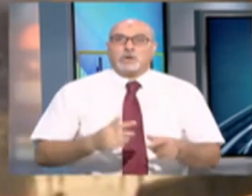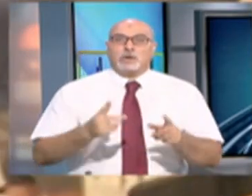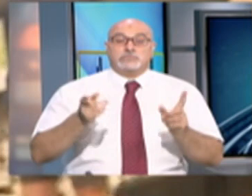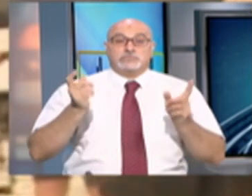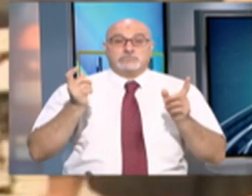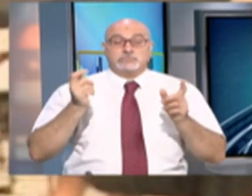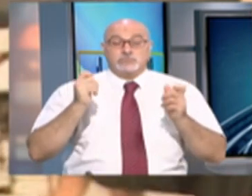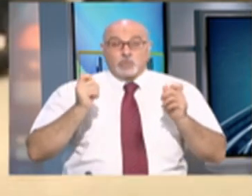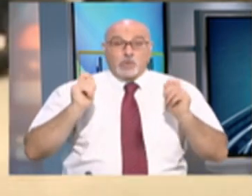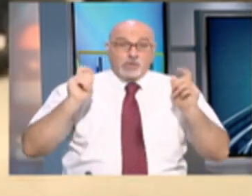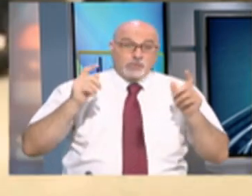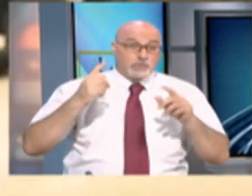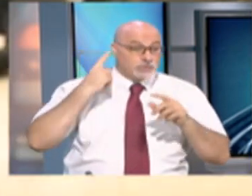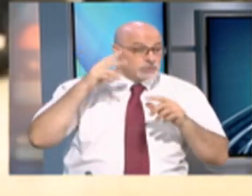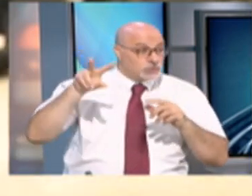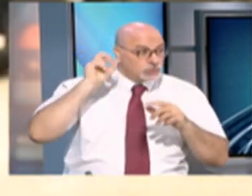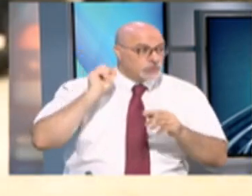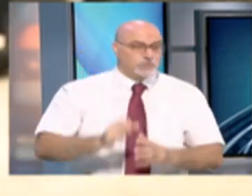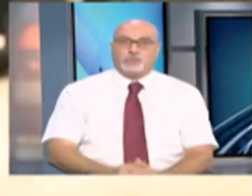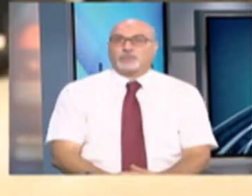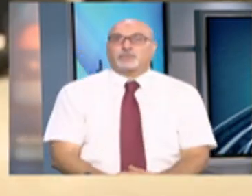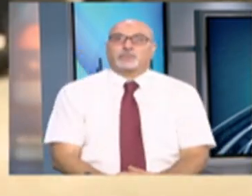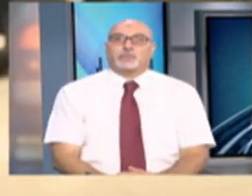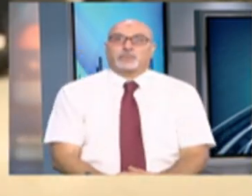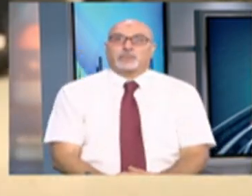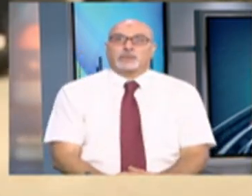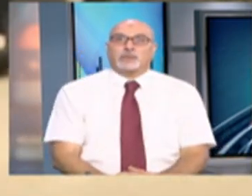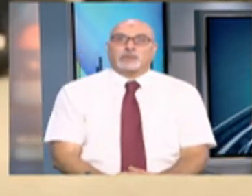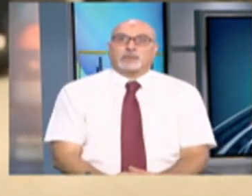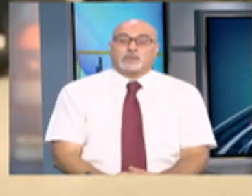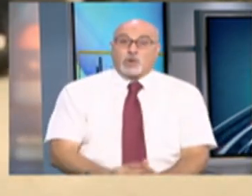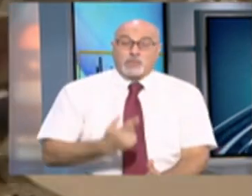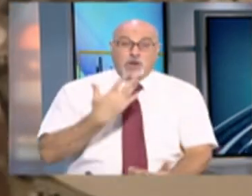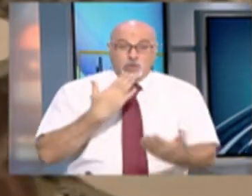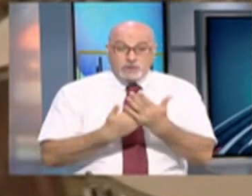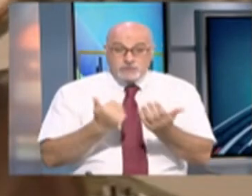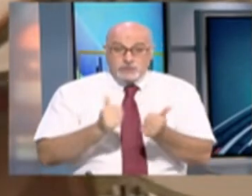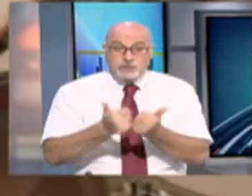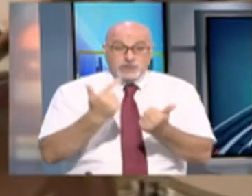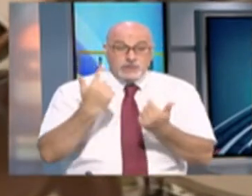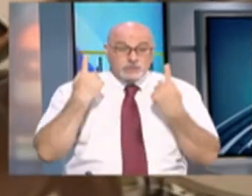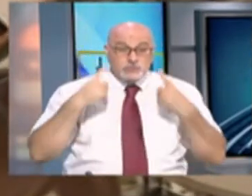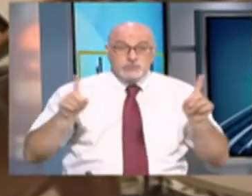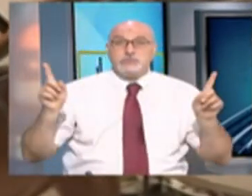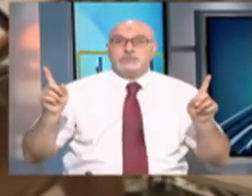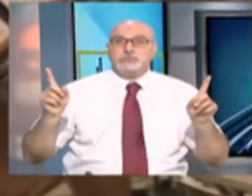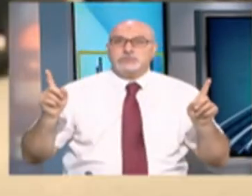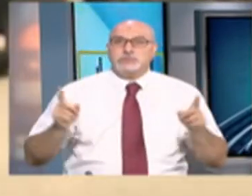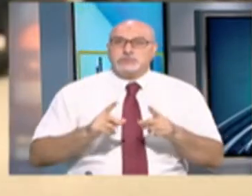واللي راح يشوفها في التلفزيون. إن شاء الله يكون الجمهور في الموعد، لأنه نحضروا لهم حاجة بزاف